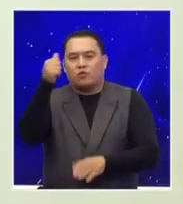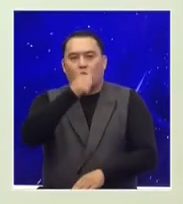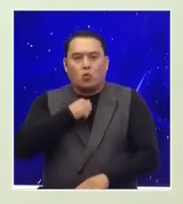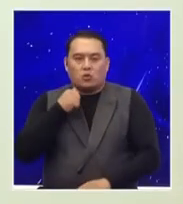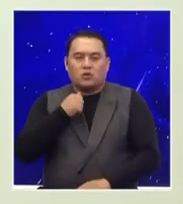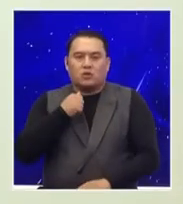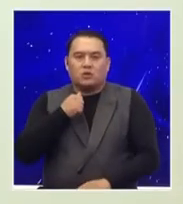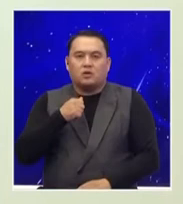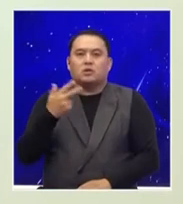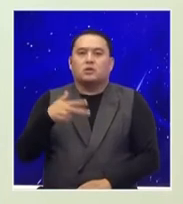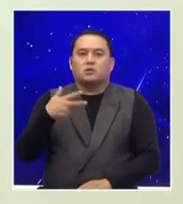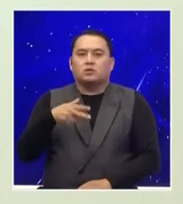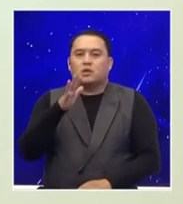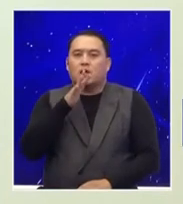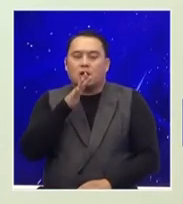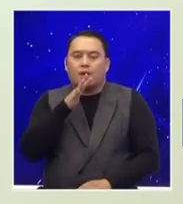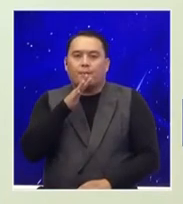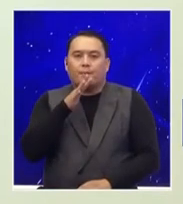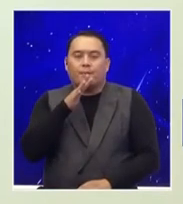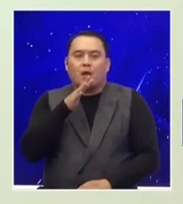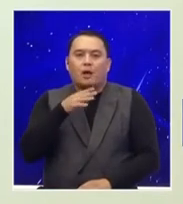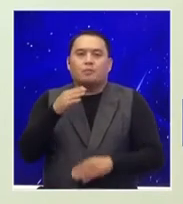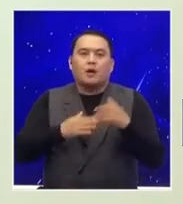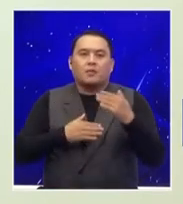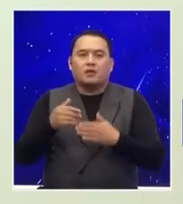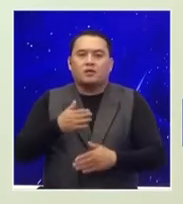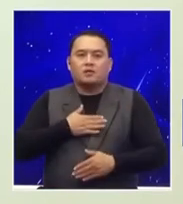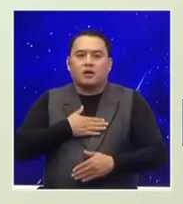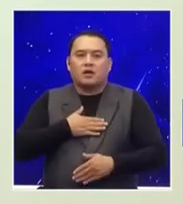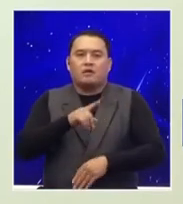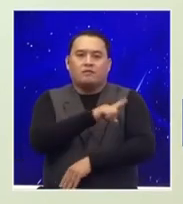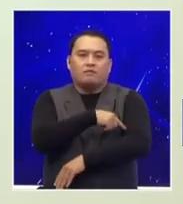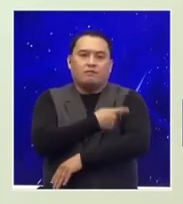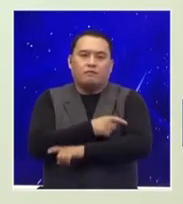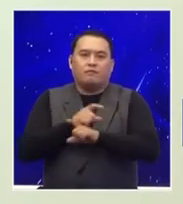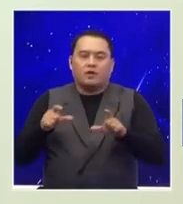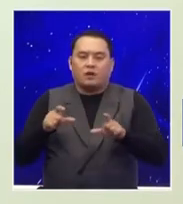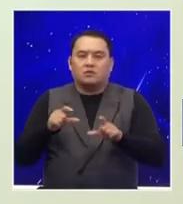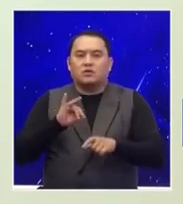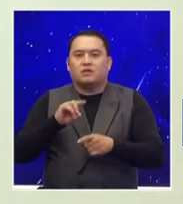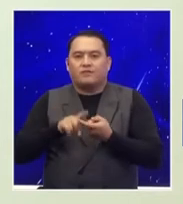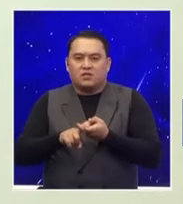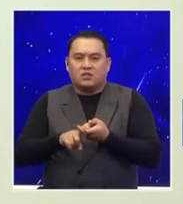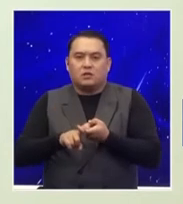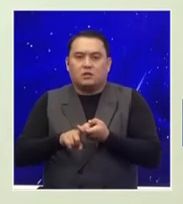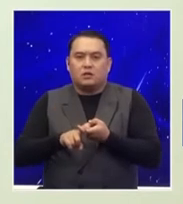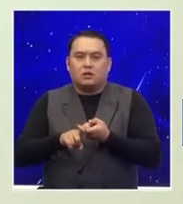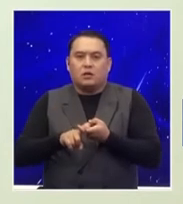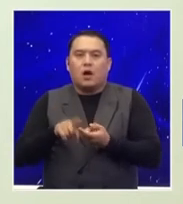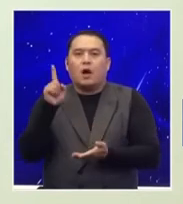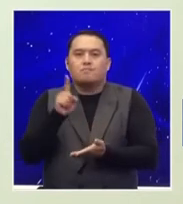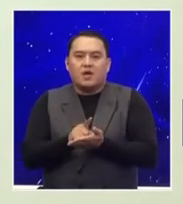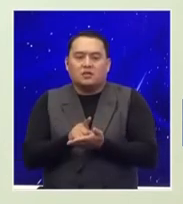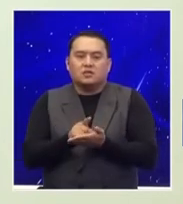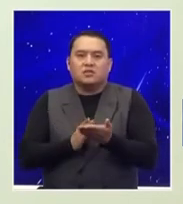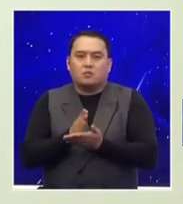получается уже сколько, более 30 лет. По профессии я врач-инфекционист. Сейчас исполняю